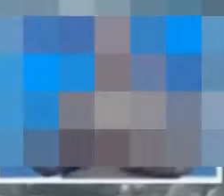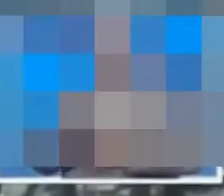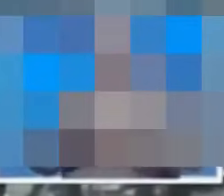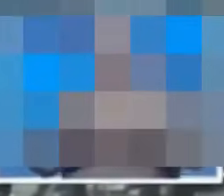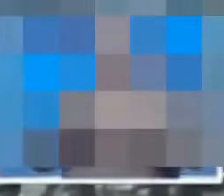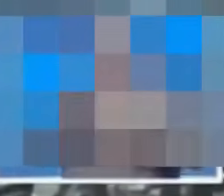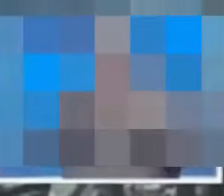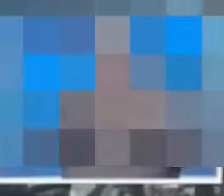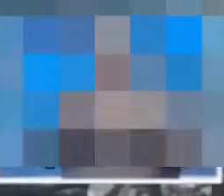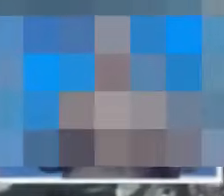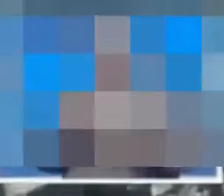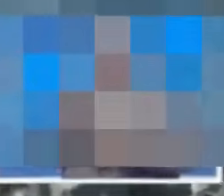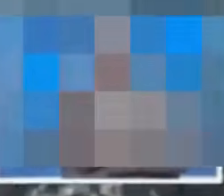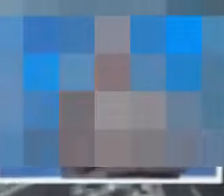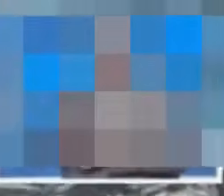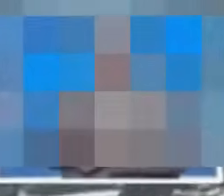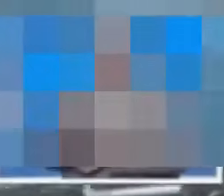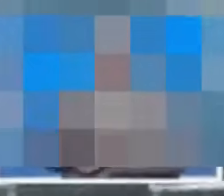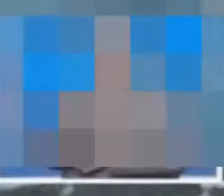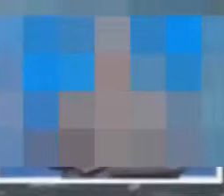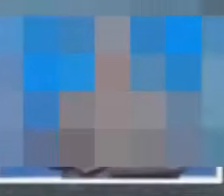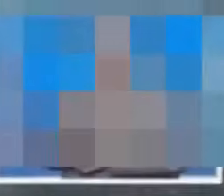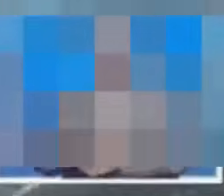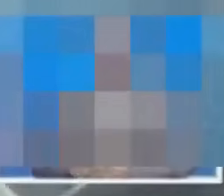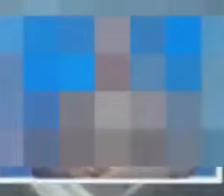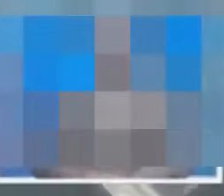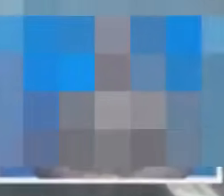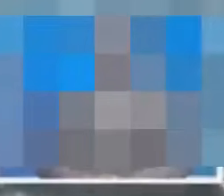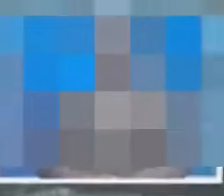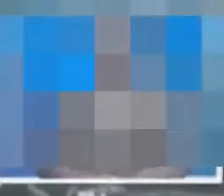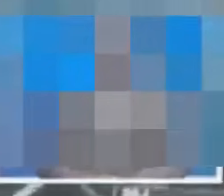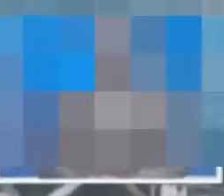قصف لمنزل قرب مسجد بلال غربي خان يونس.